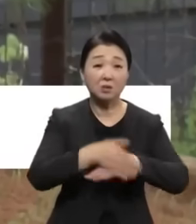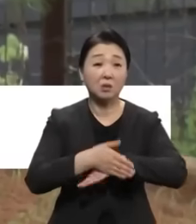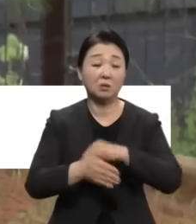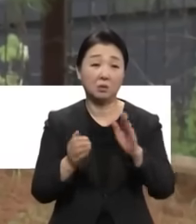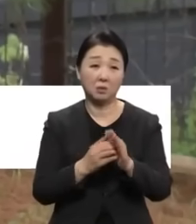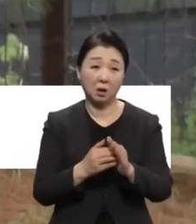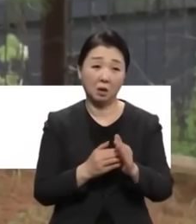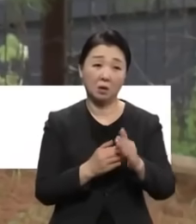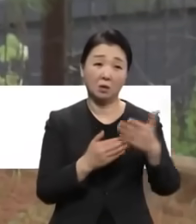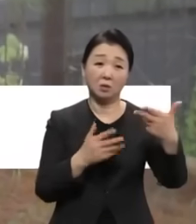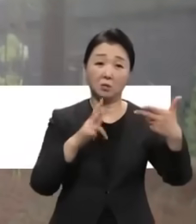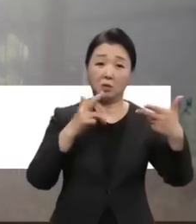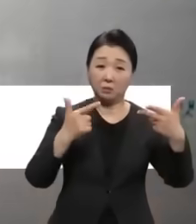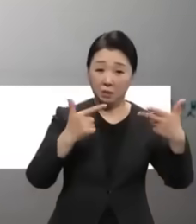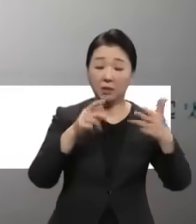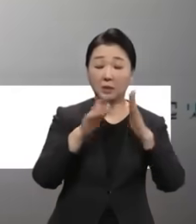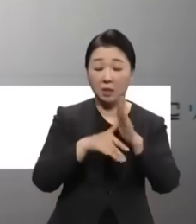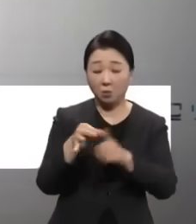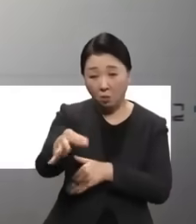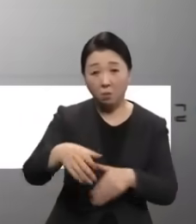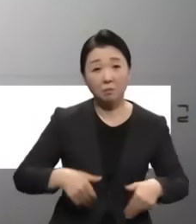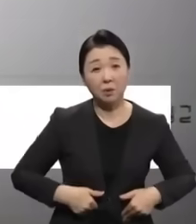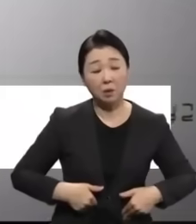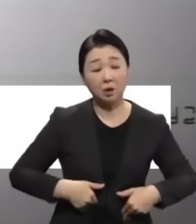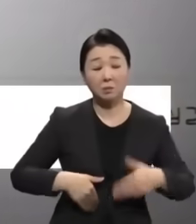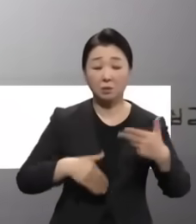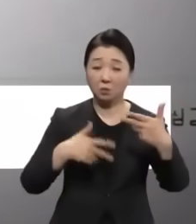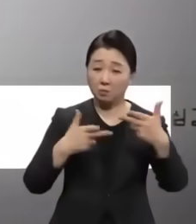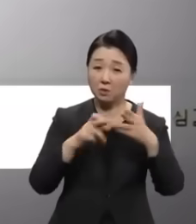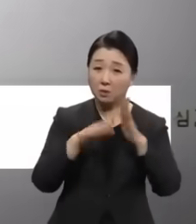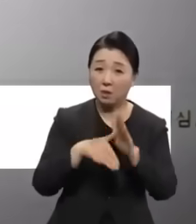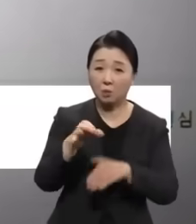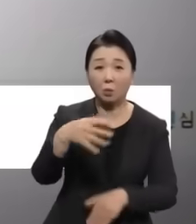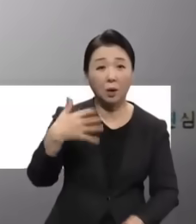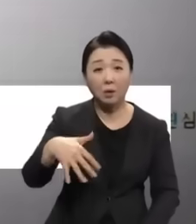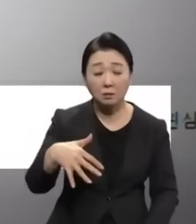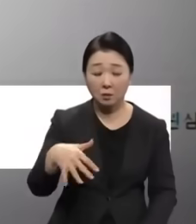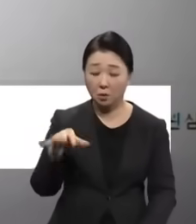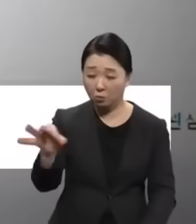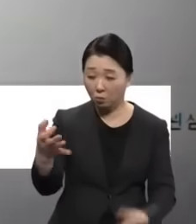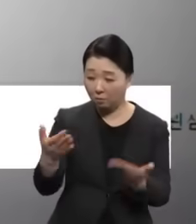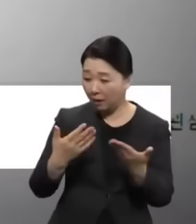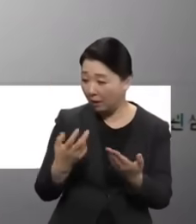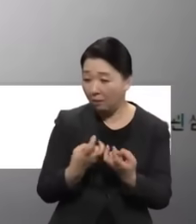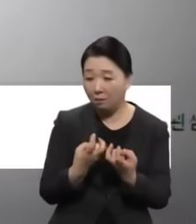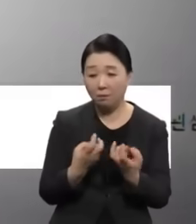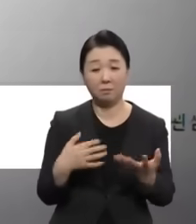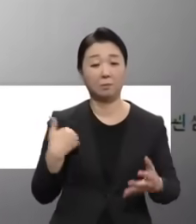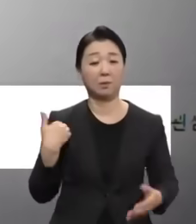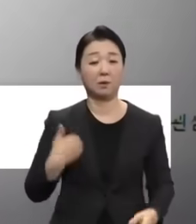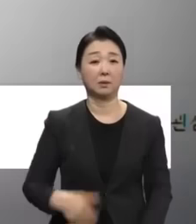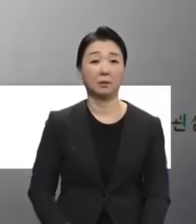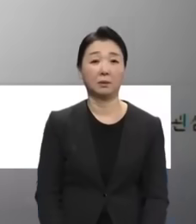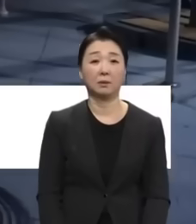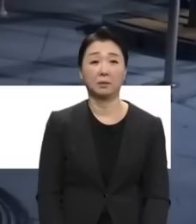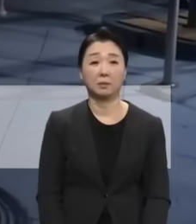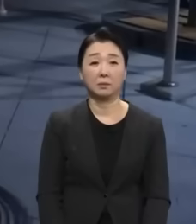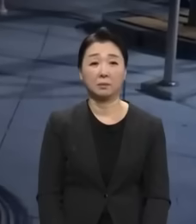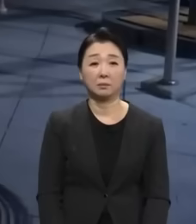지급이 돼야 되는 상황이었는데 17일에도 지급이 안 되고 사실 이 돈을 어디서 받아야 될지 모르는 상황이긴